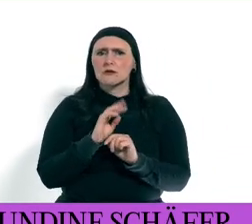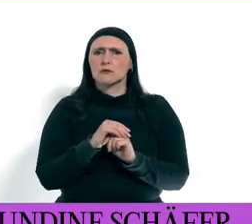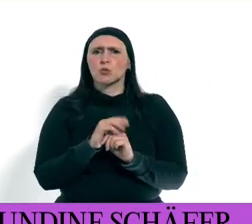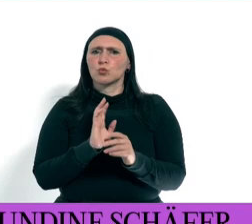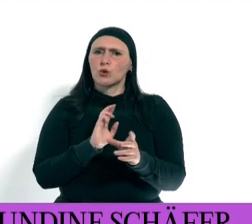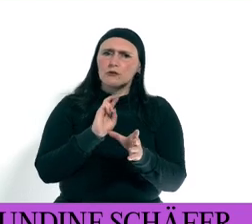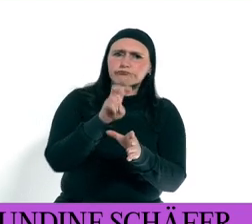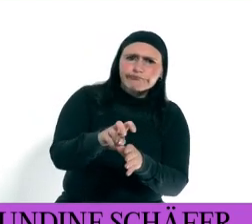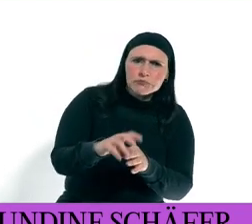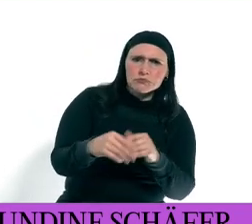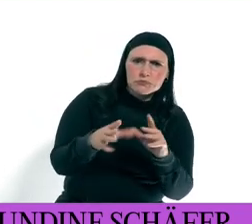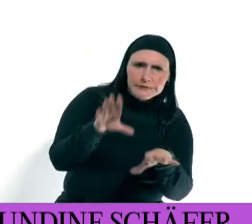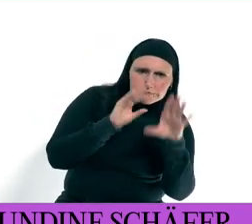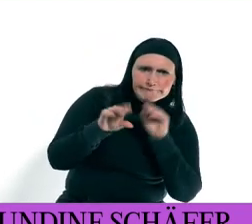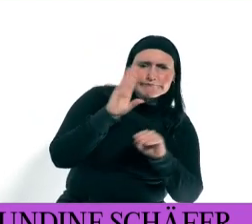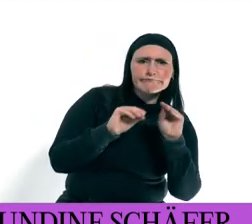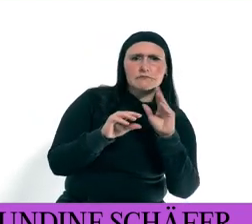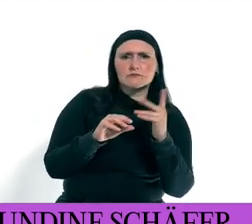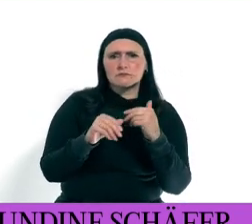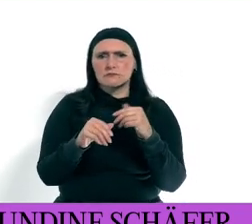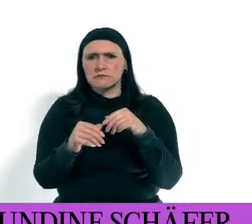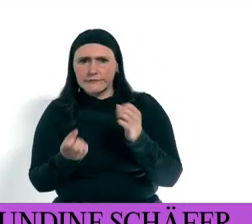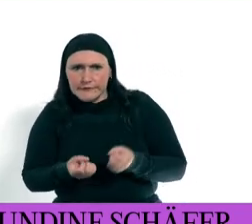auch im konventionellen Sinn.